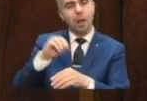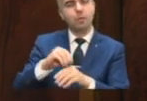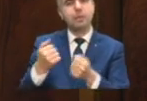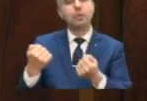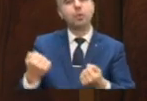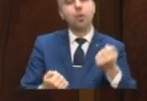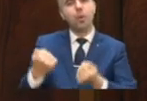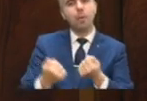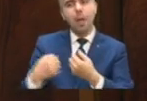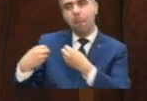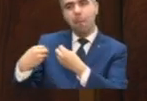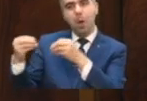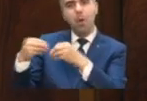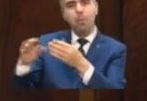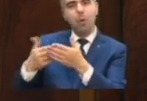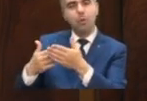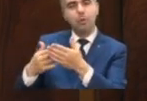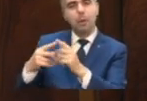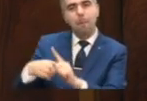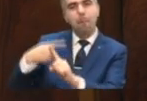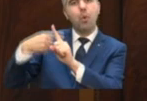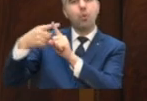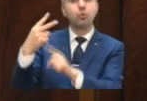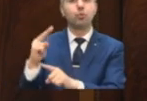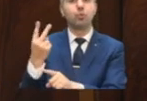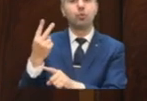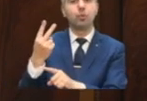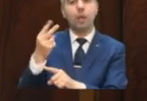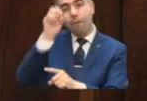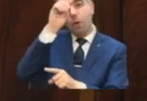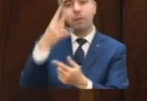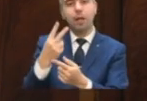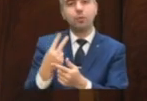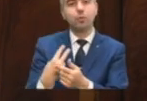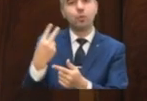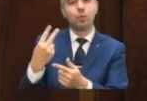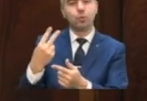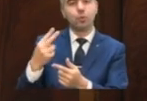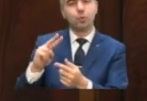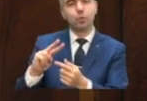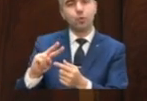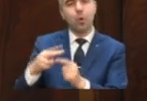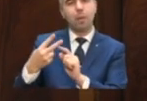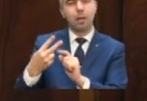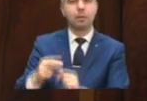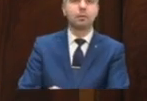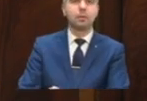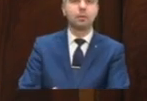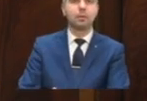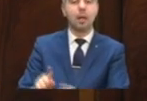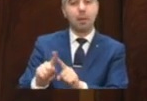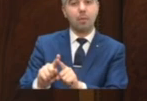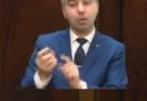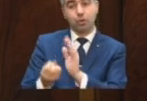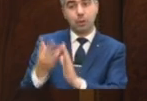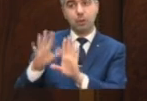تيصدر جوج المرات القيمه المضافه ديال لو سي بي. الى ما دخلنا ليش الطاقه المتجدده هذا القطاع